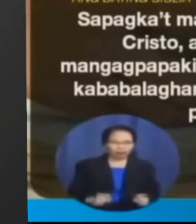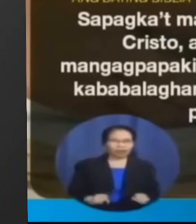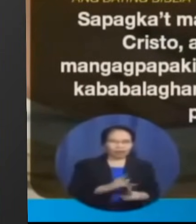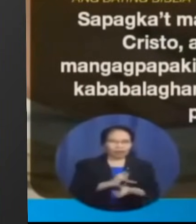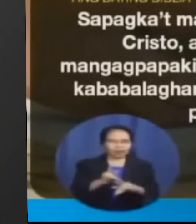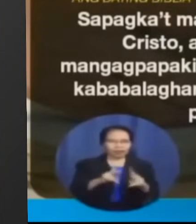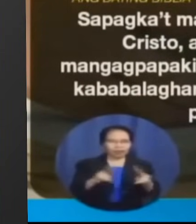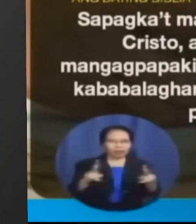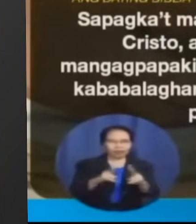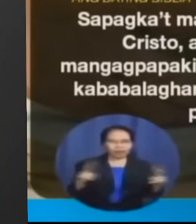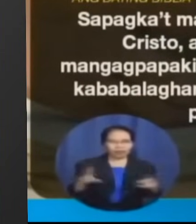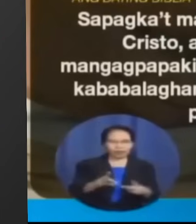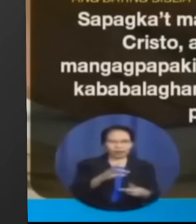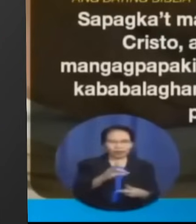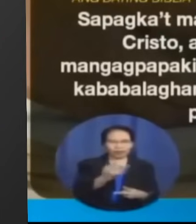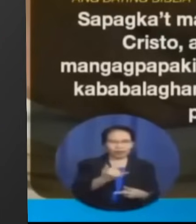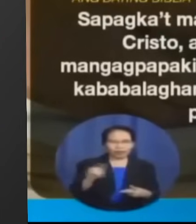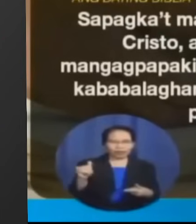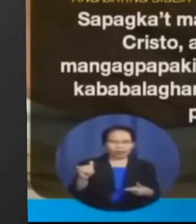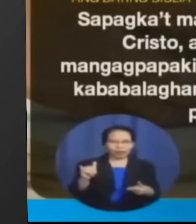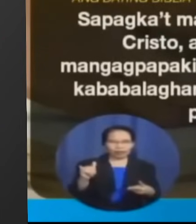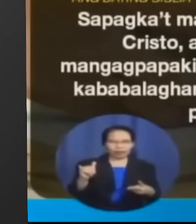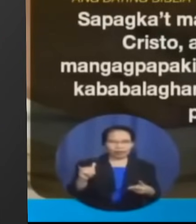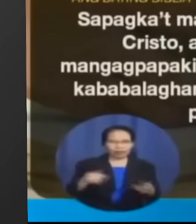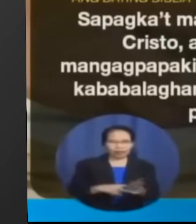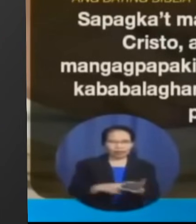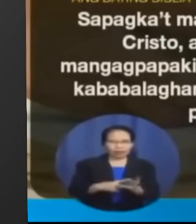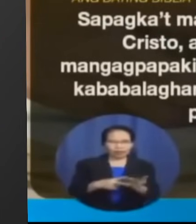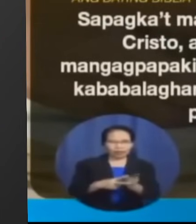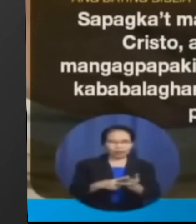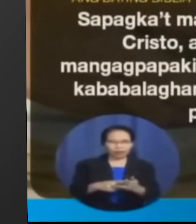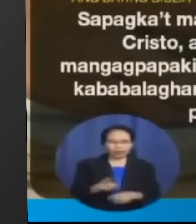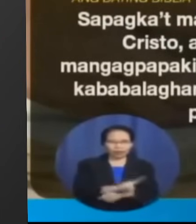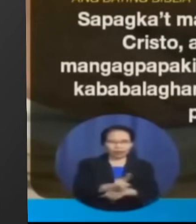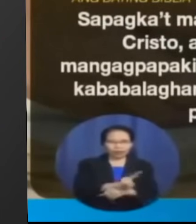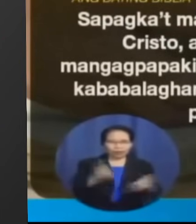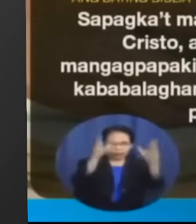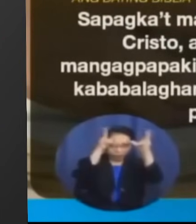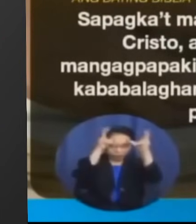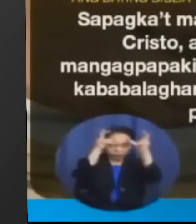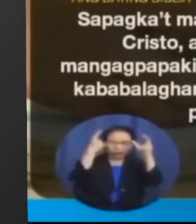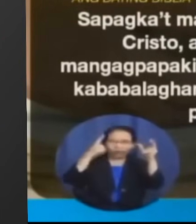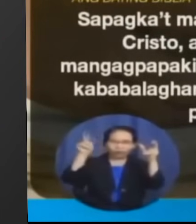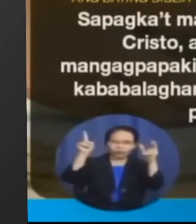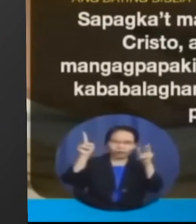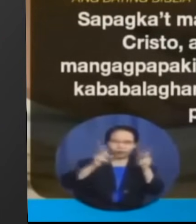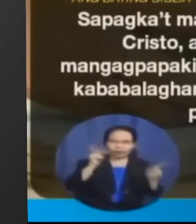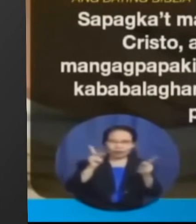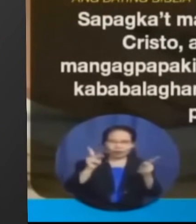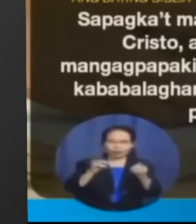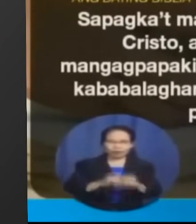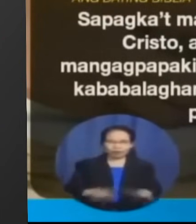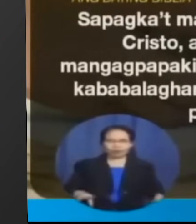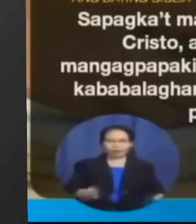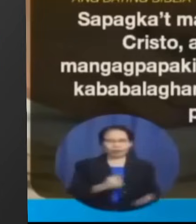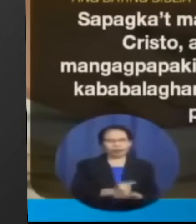hirang? Yung mga yan, magliligaw, kasangkapan yan ni Satanas para ang tao